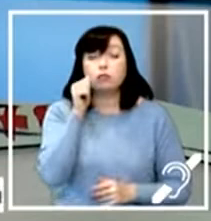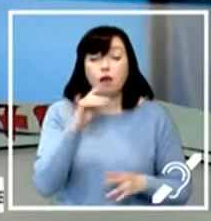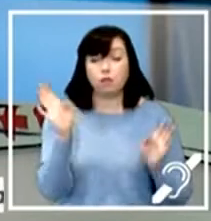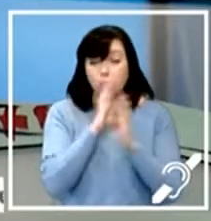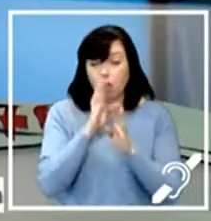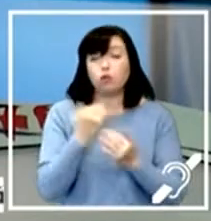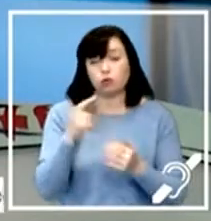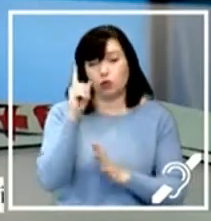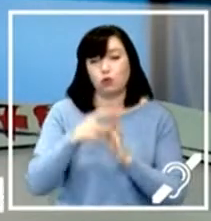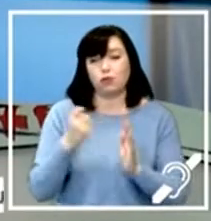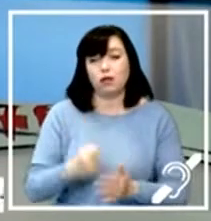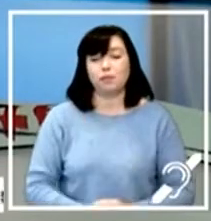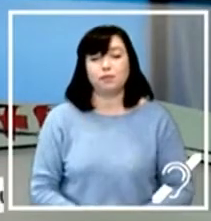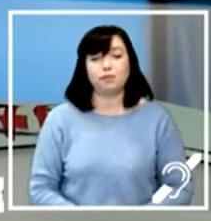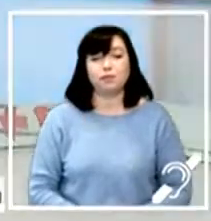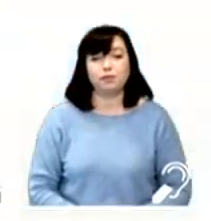aflăm chiar acum de la meteo.